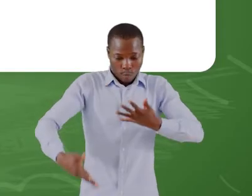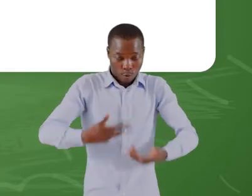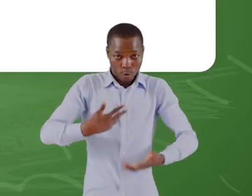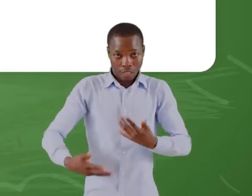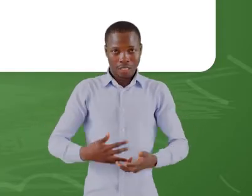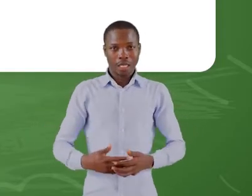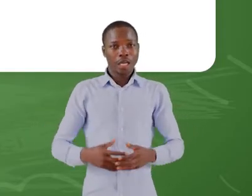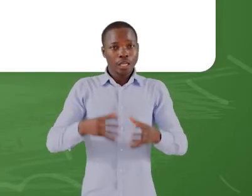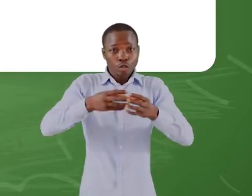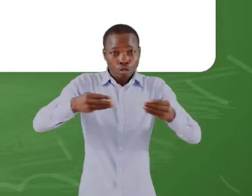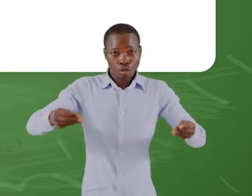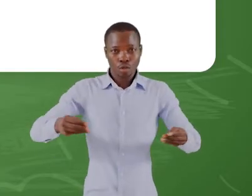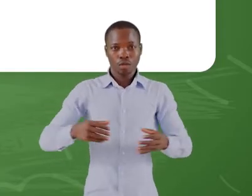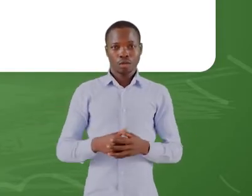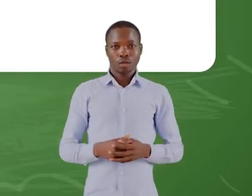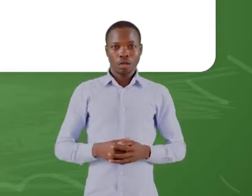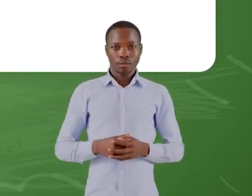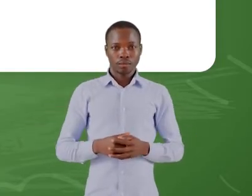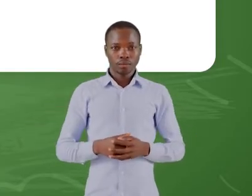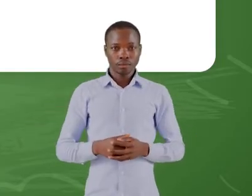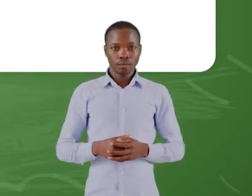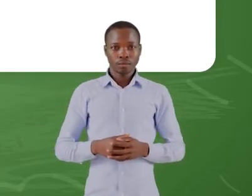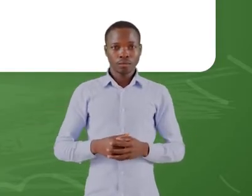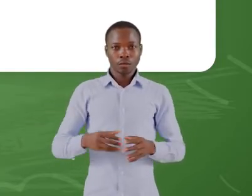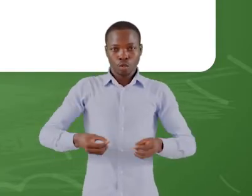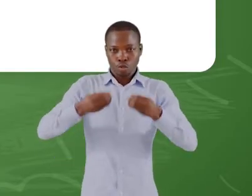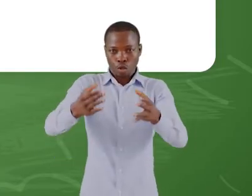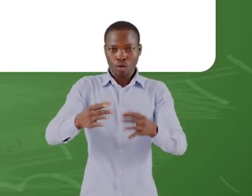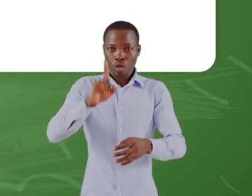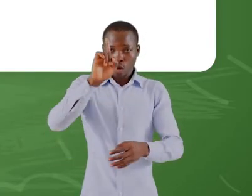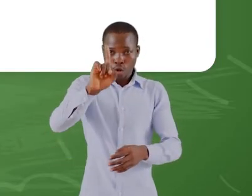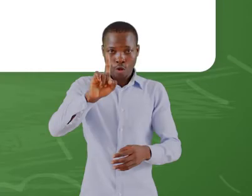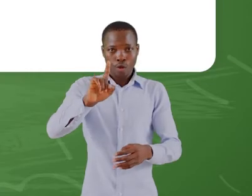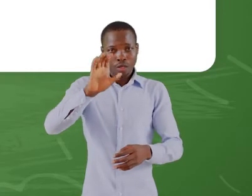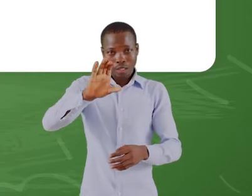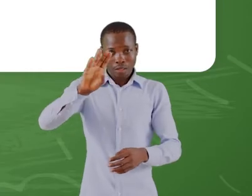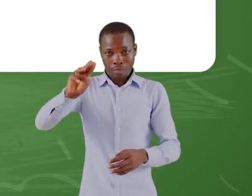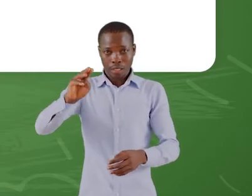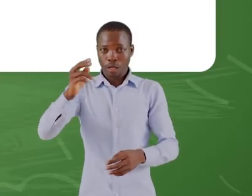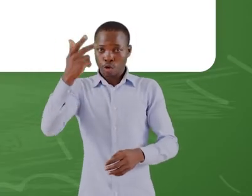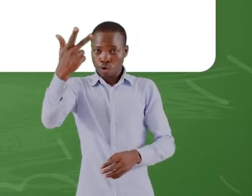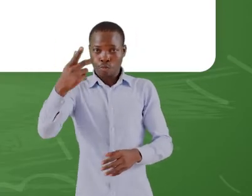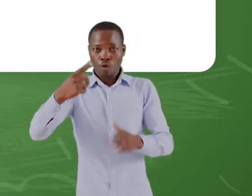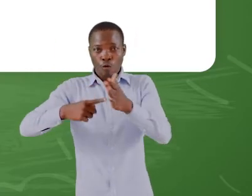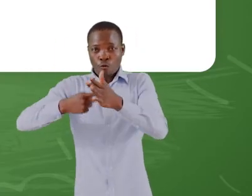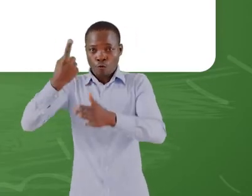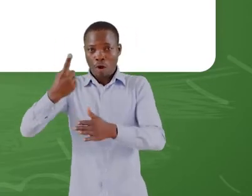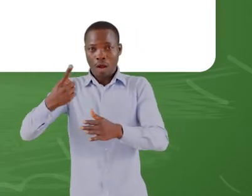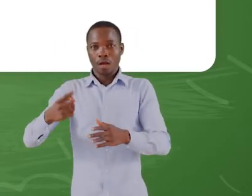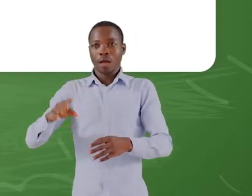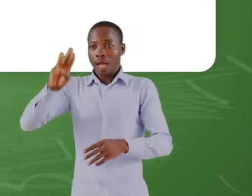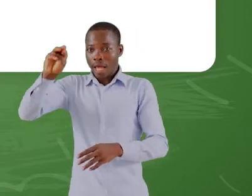porosité d'un sol nous donne 1 cm3 fois